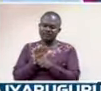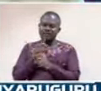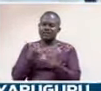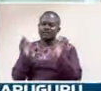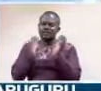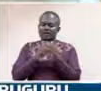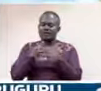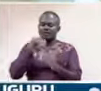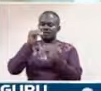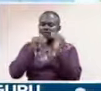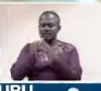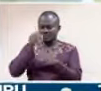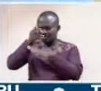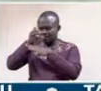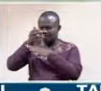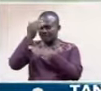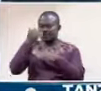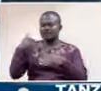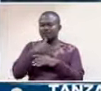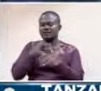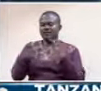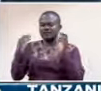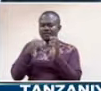Ariko mu rwego rwa Kiliziya nanone